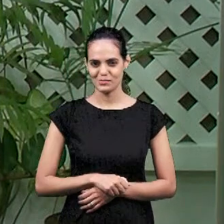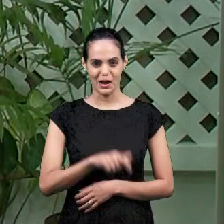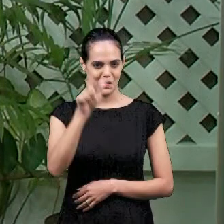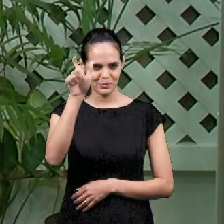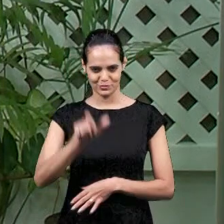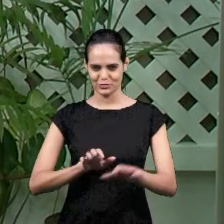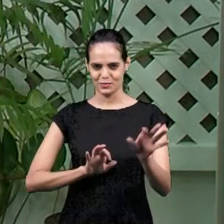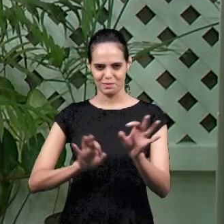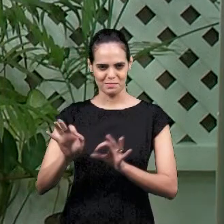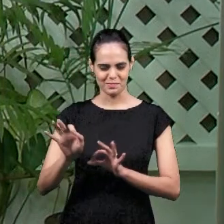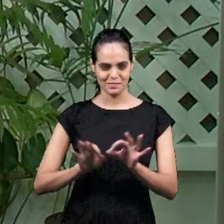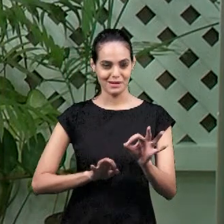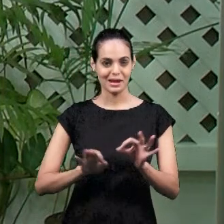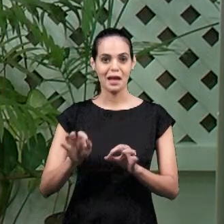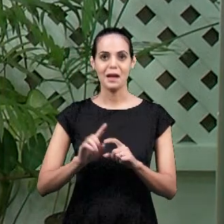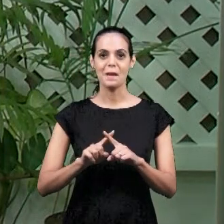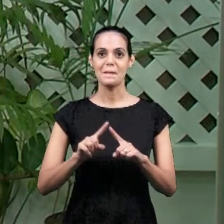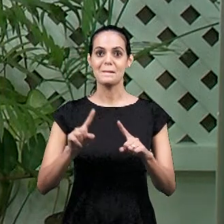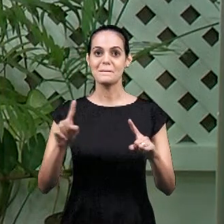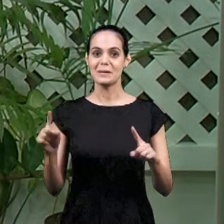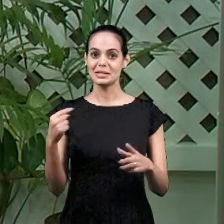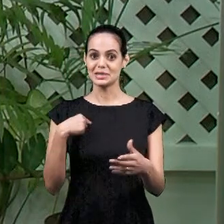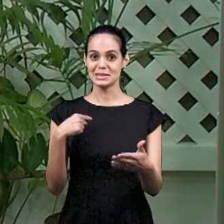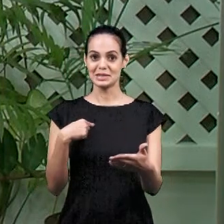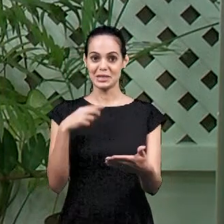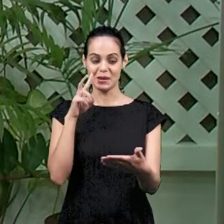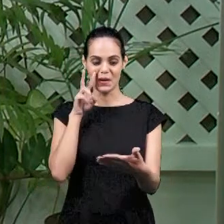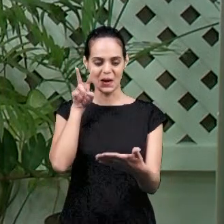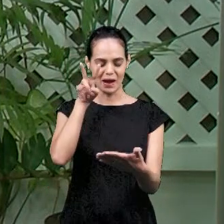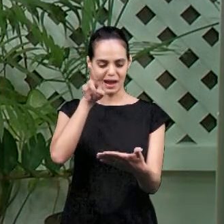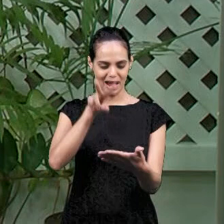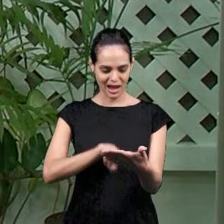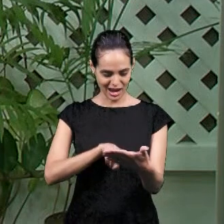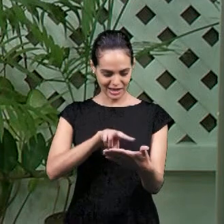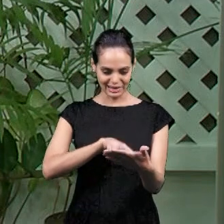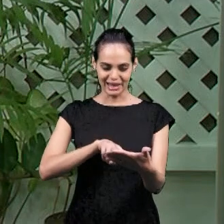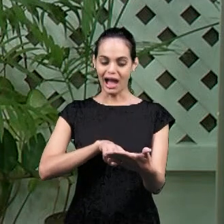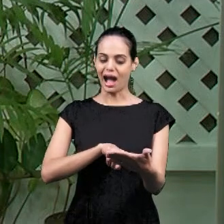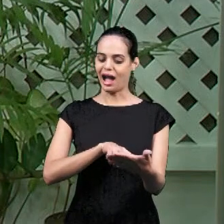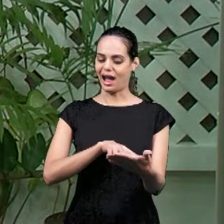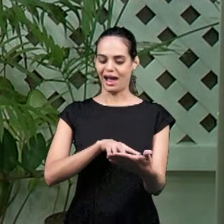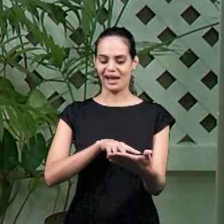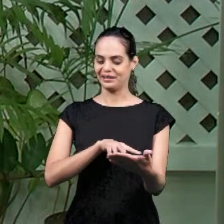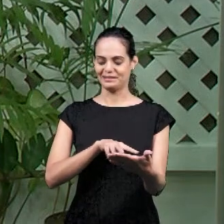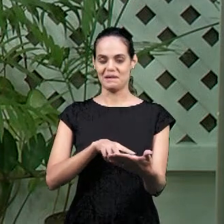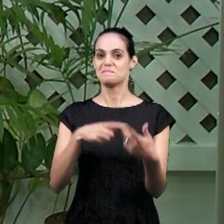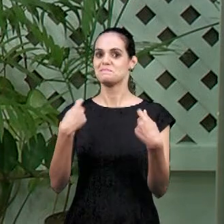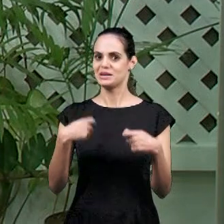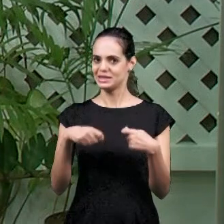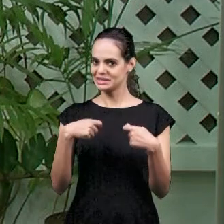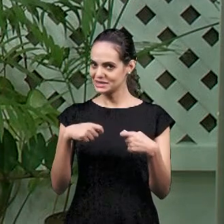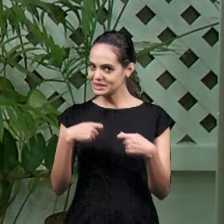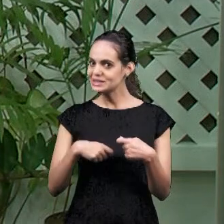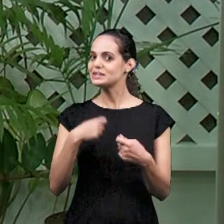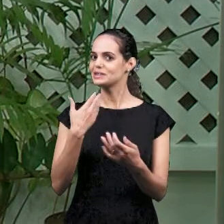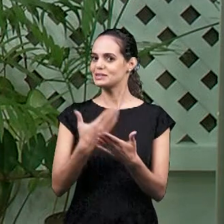je pensais à ça, c'est très facile. Ça, c'est très facile. Mais là, je suis allé voir que c'était pas ça.